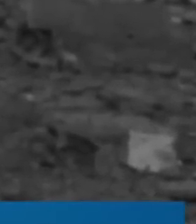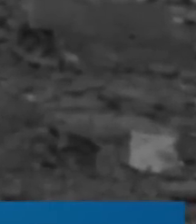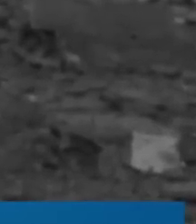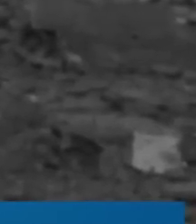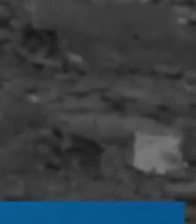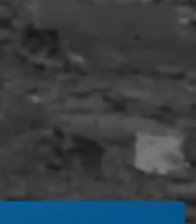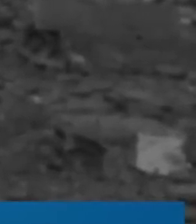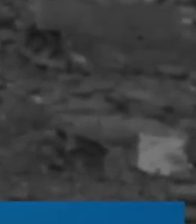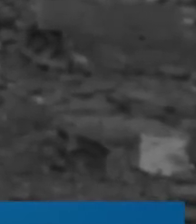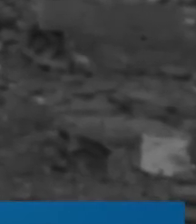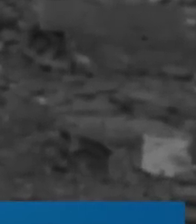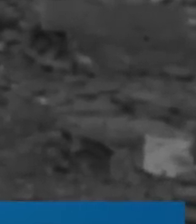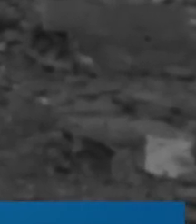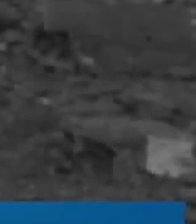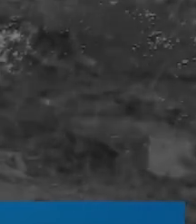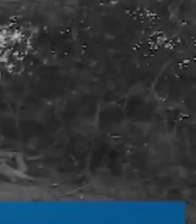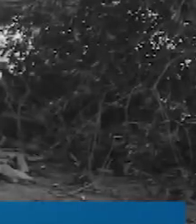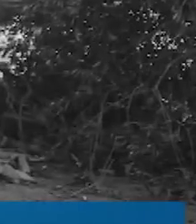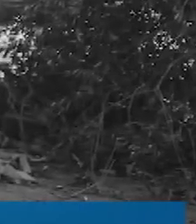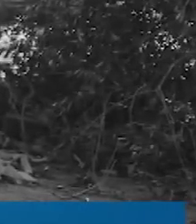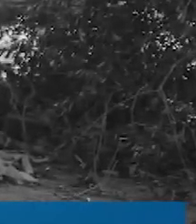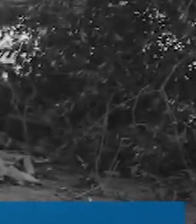olsun ne de böyle